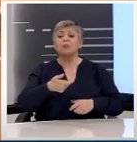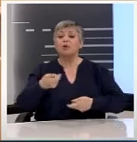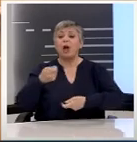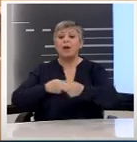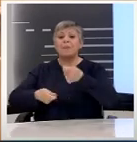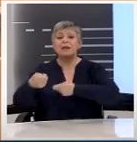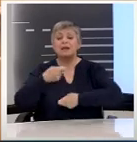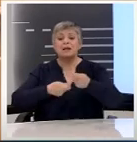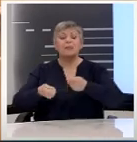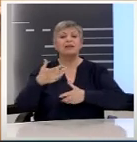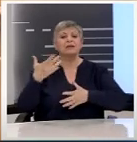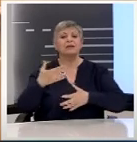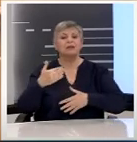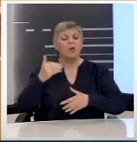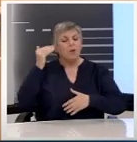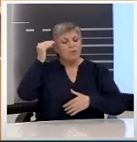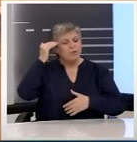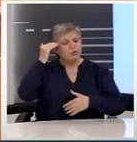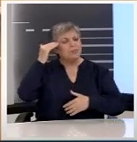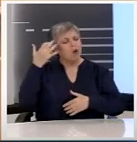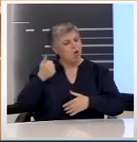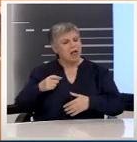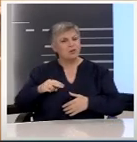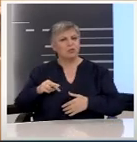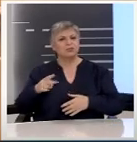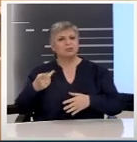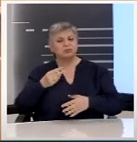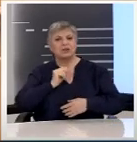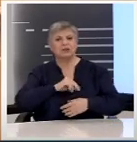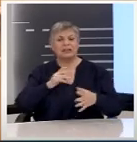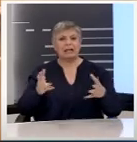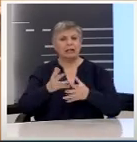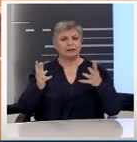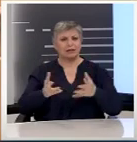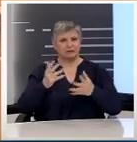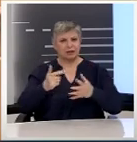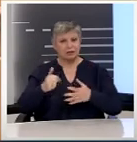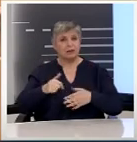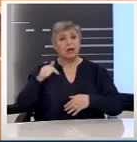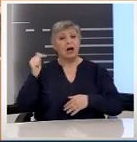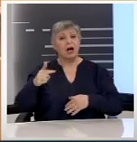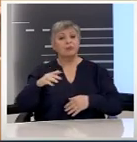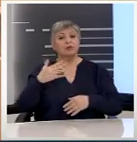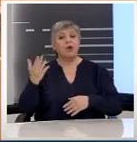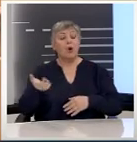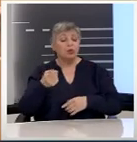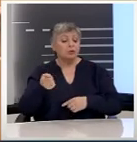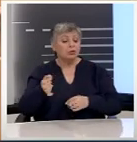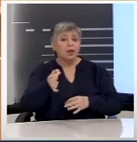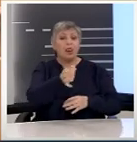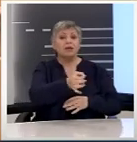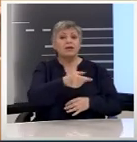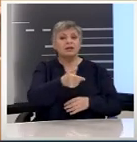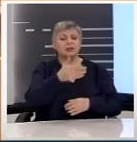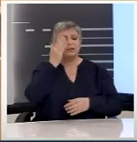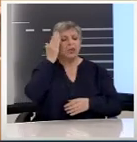συμφέροντα. Και επειδή θέλω να τελειώσω με κάτι... Παρακαλώ, κλείστε. Ναι. Απευθύνομαι,